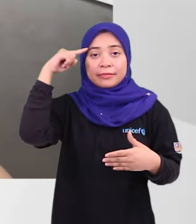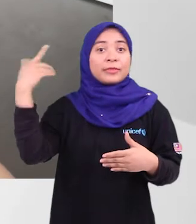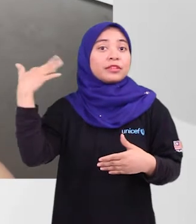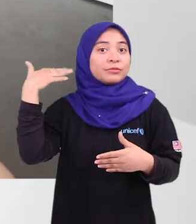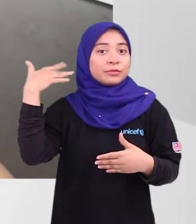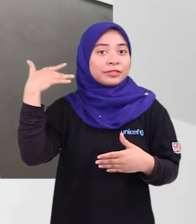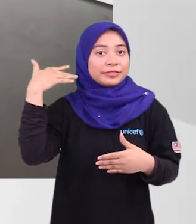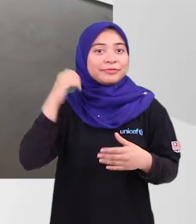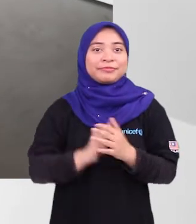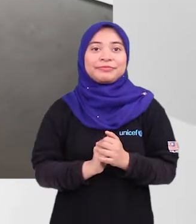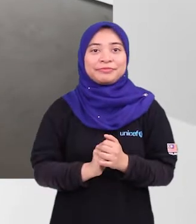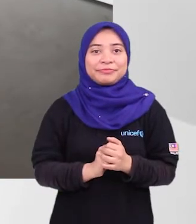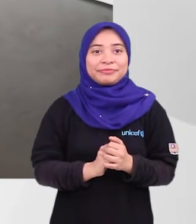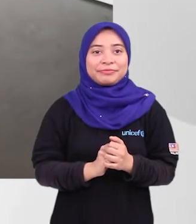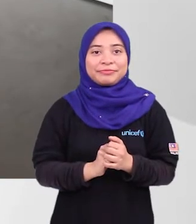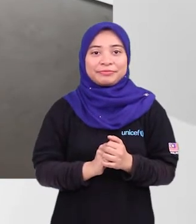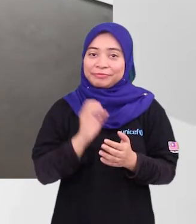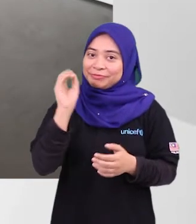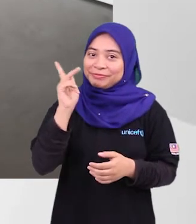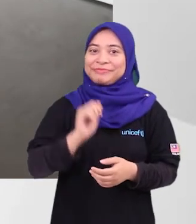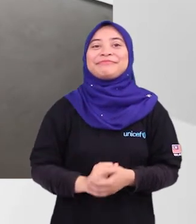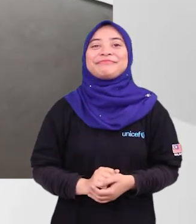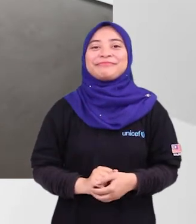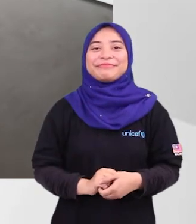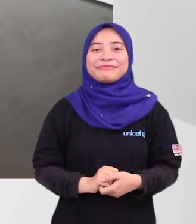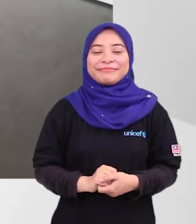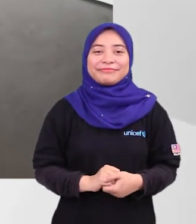merah dan hitam pada buzzer. Okey, macam ni.